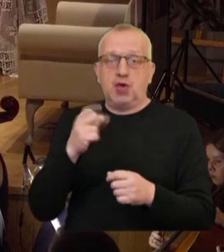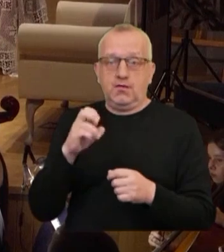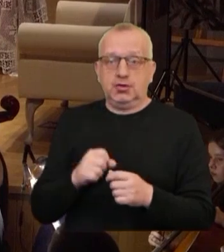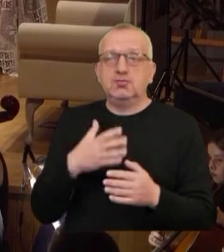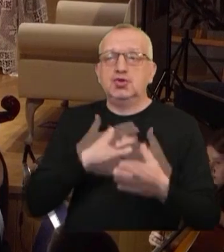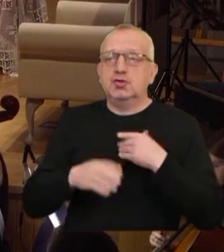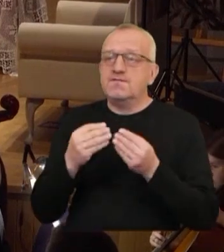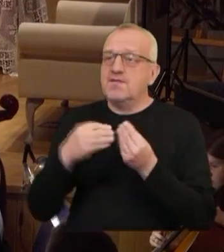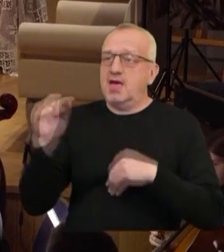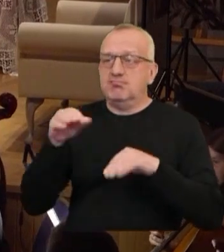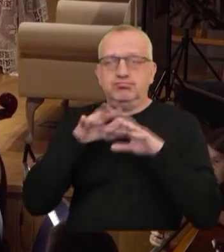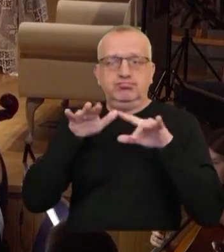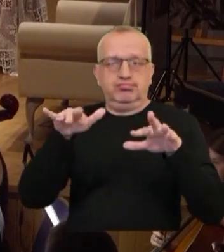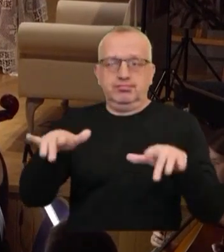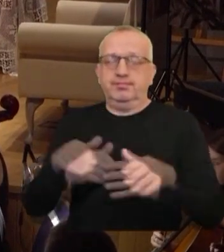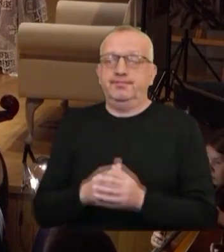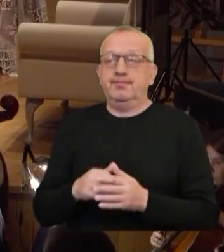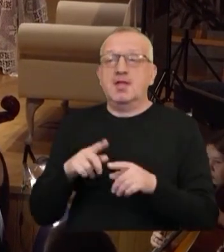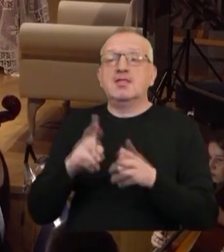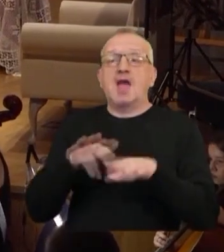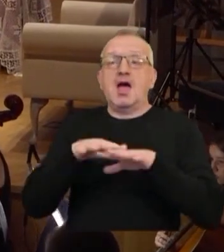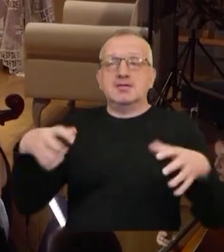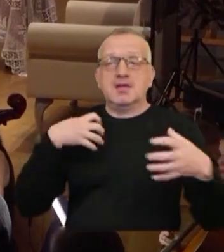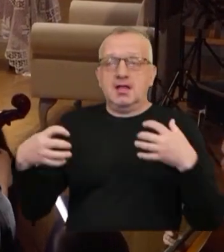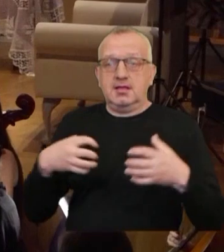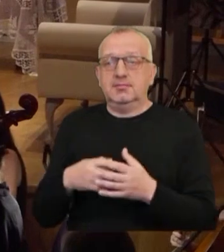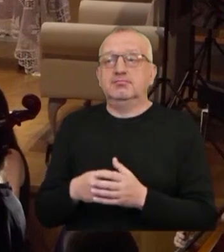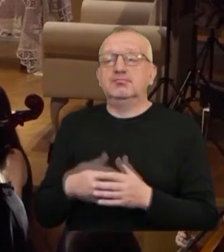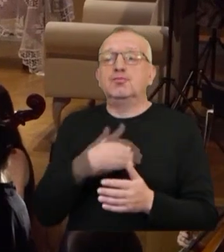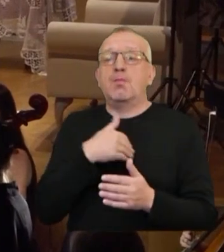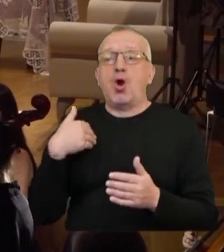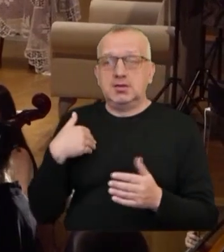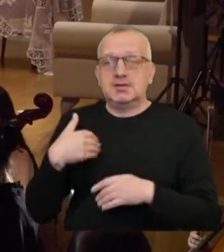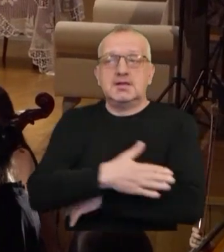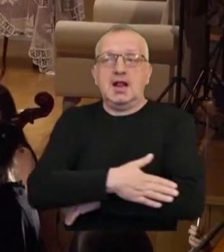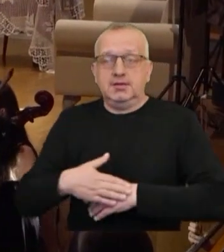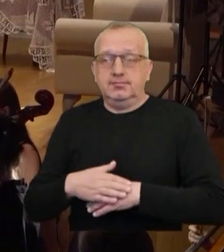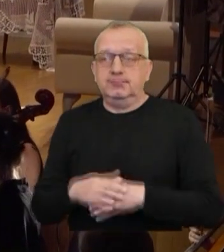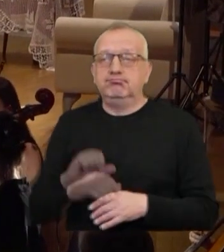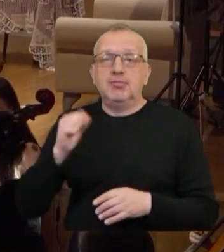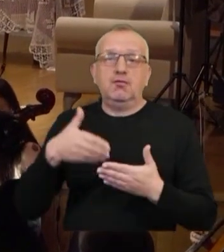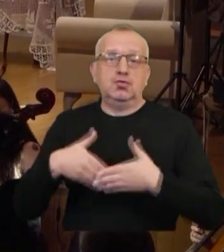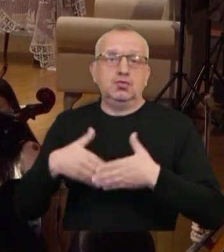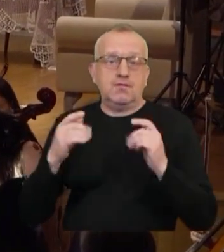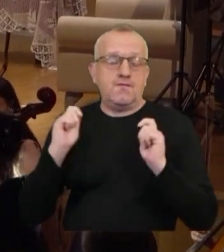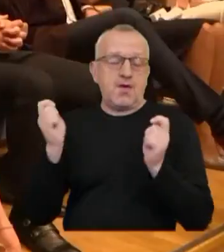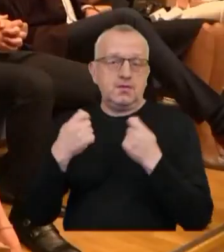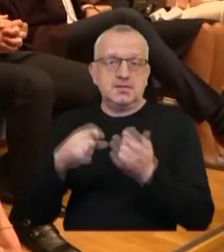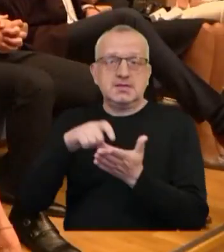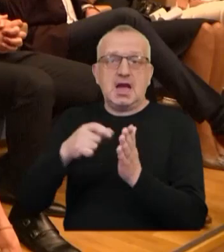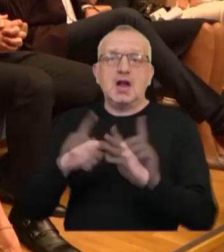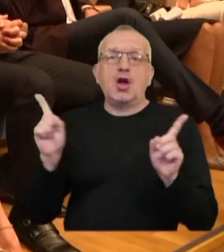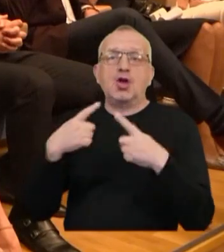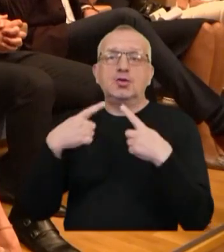większą popularnością. Na scenie występują artyści z Polski i zagranicy. W pierwszym dniu festiwalu w sali koncertowej